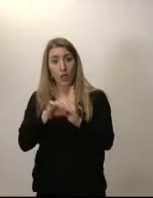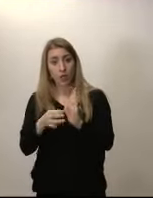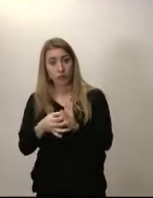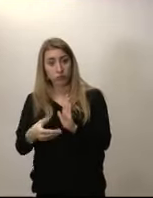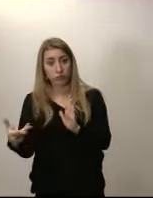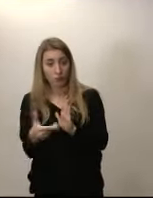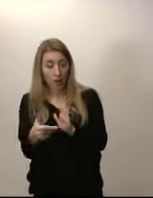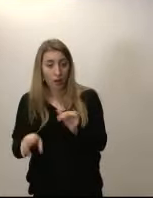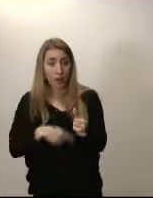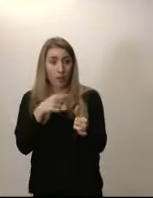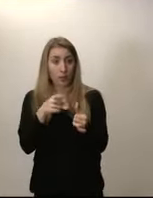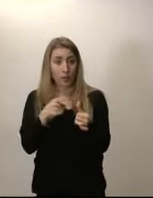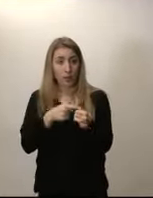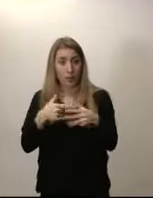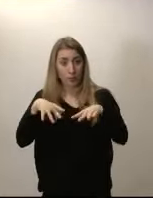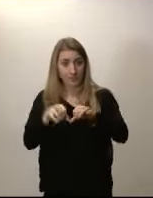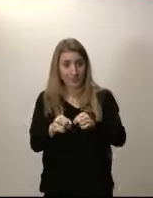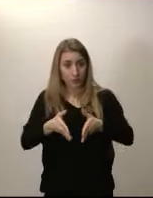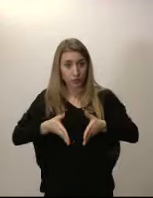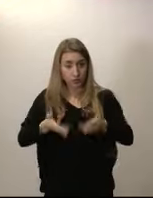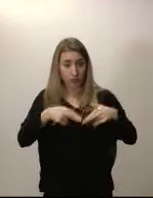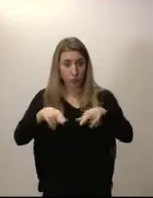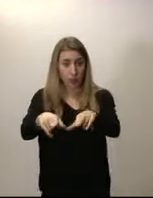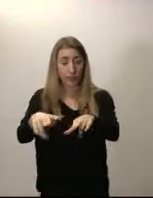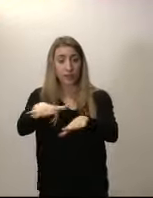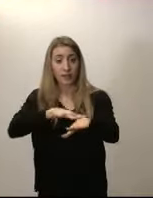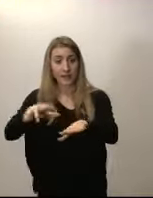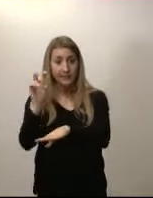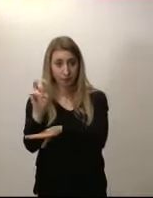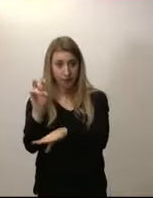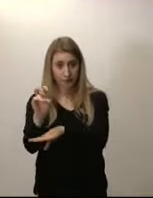suivantes. Cession des voiries, réseau espace vert